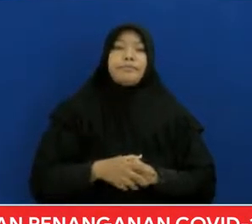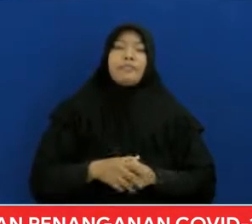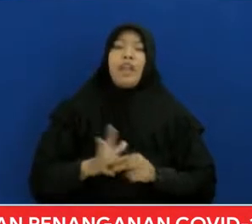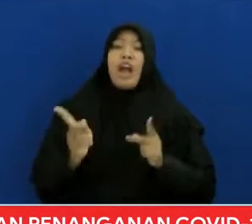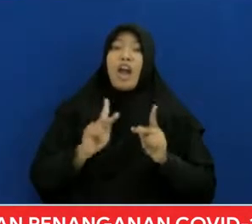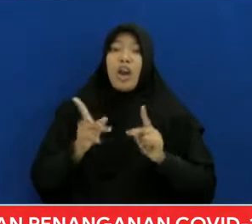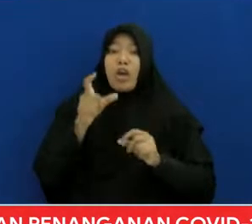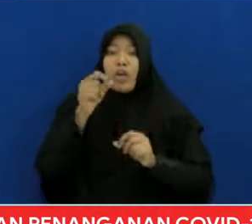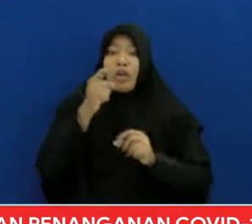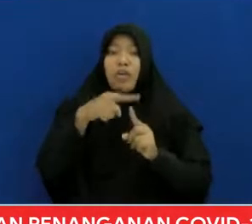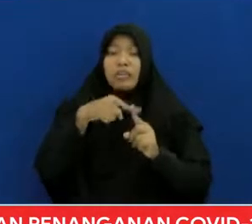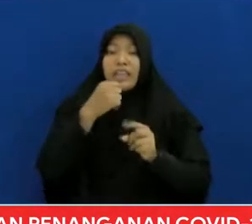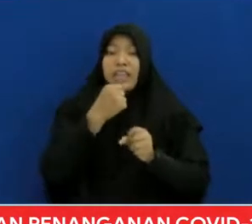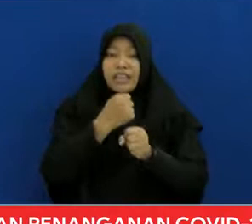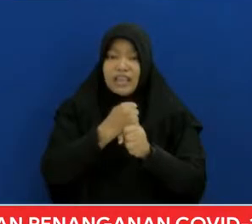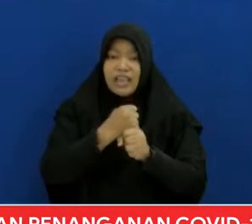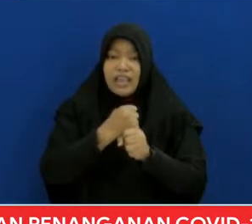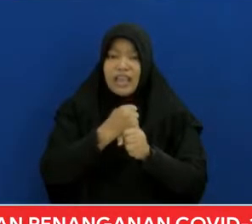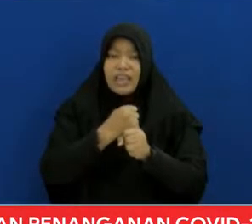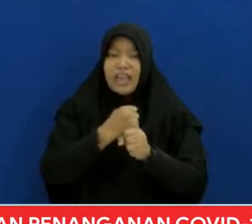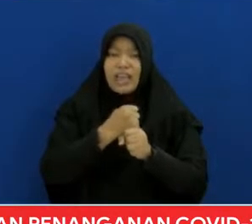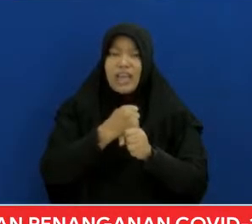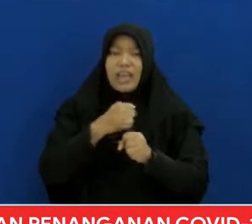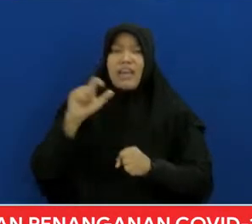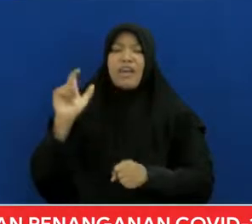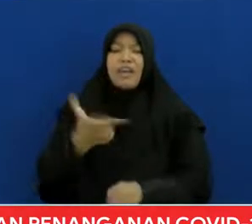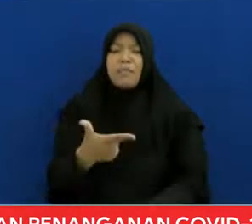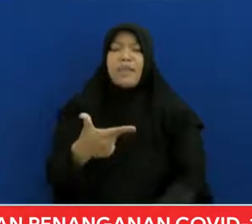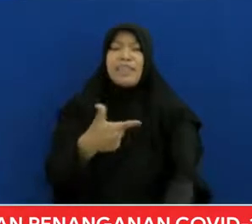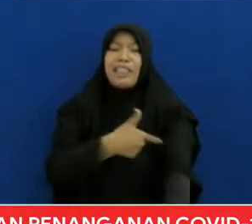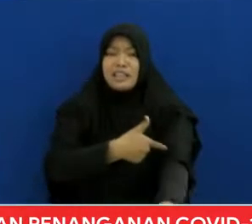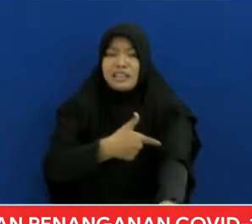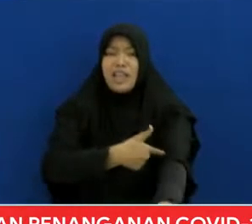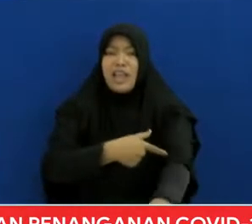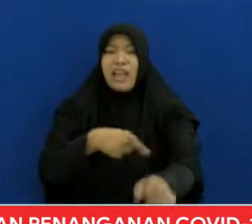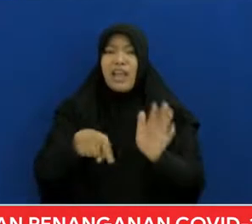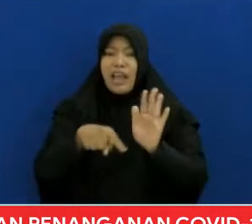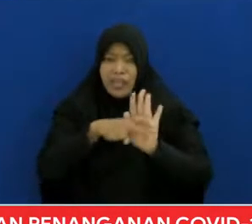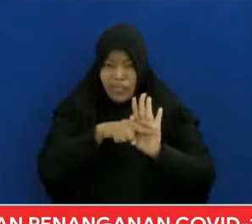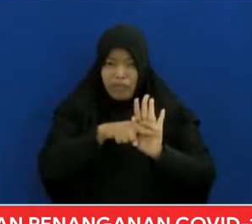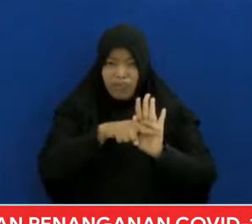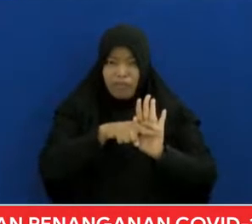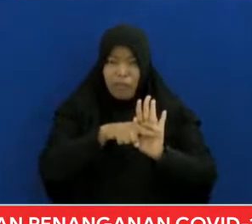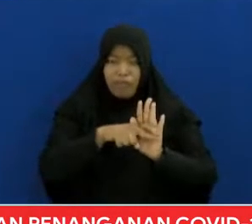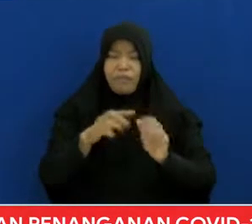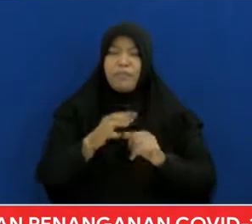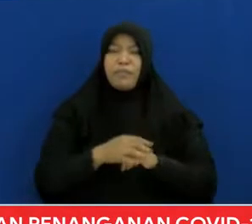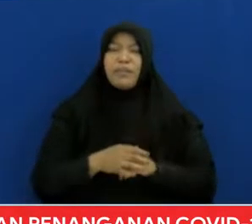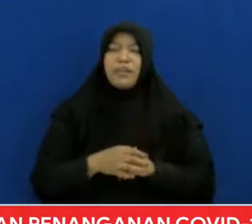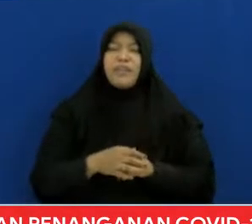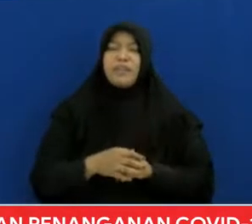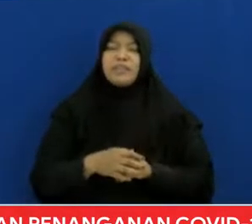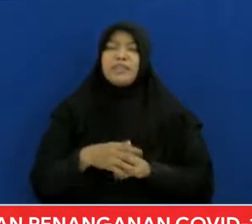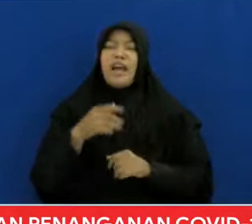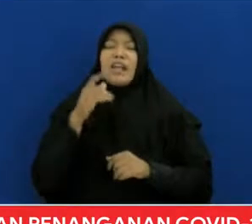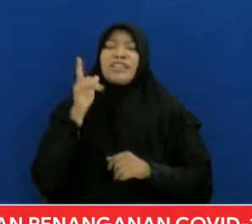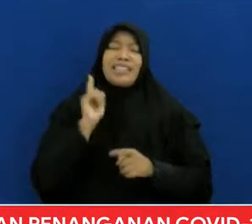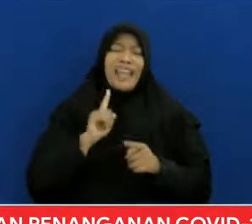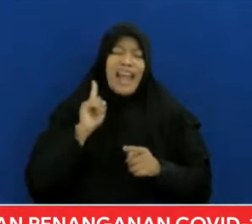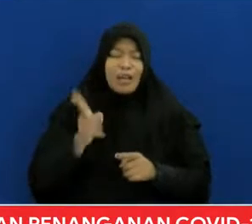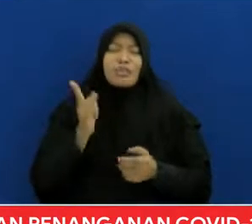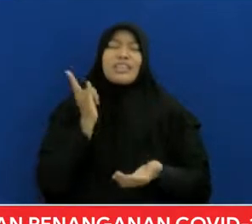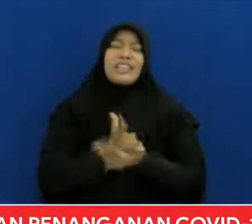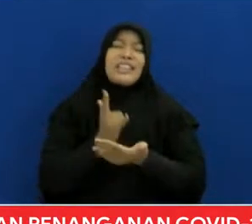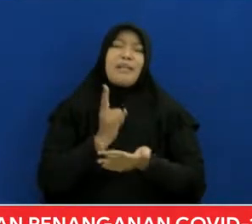bila OTG tadi hasil swabnya, ulangi, hasil rapid testnya negatif, maka yang bersangkutan tetap melaksanakan